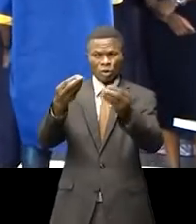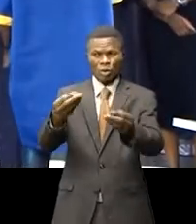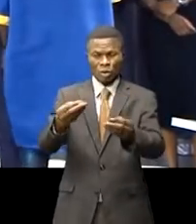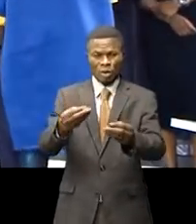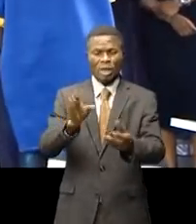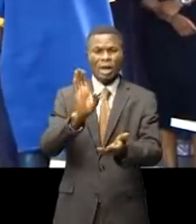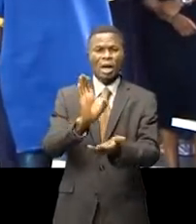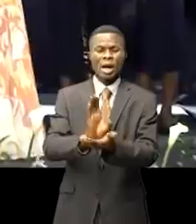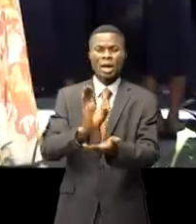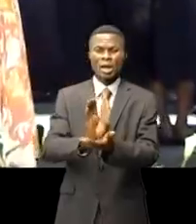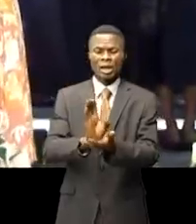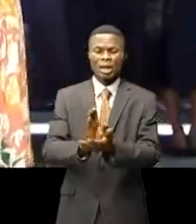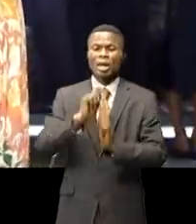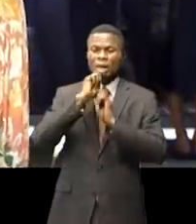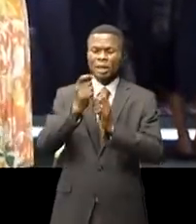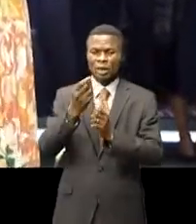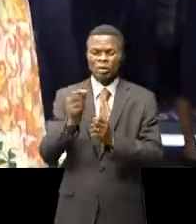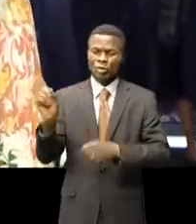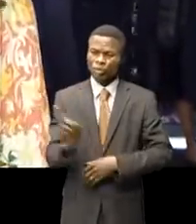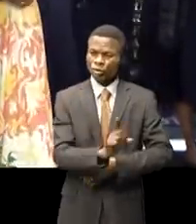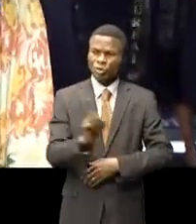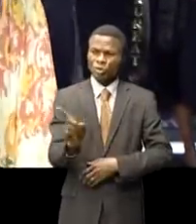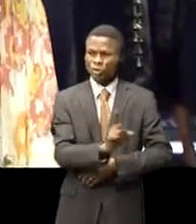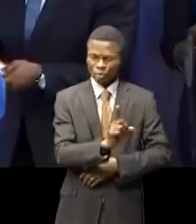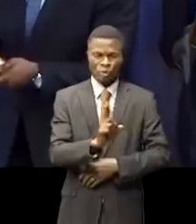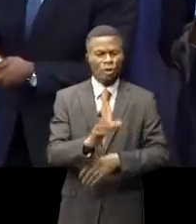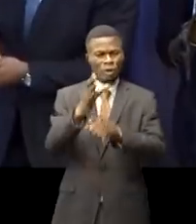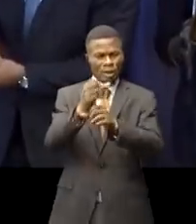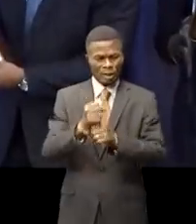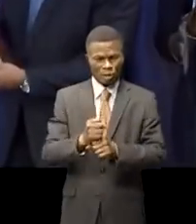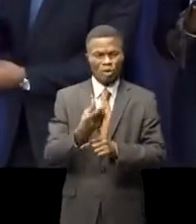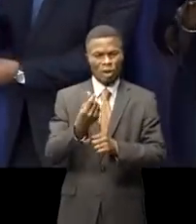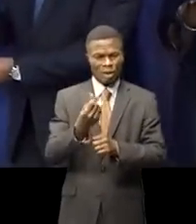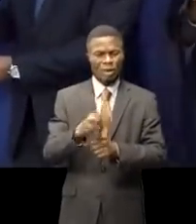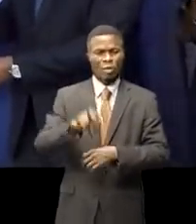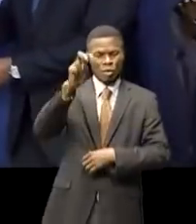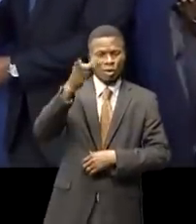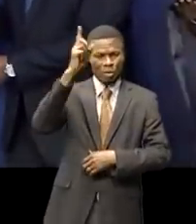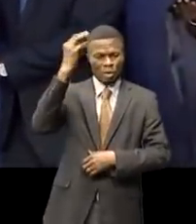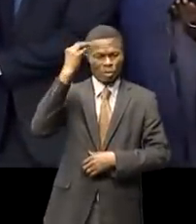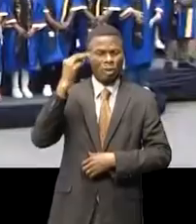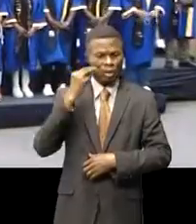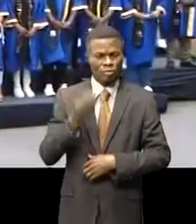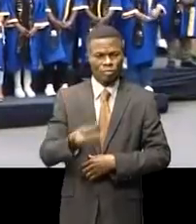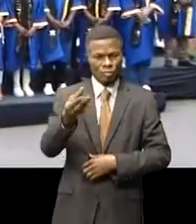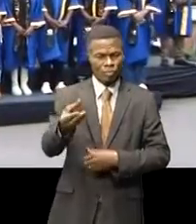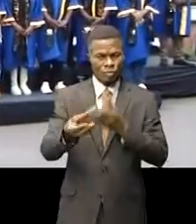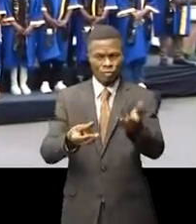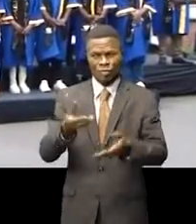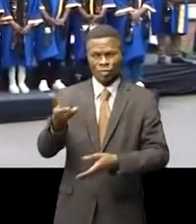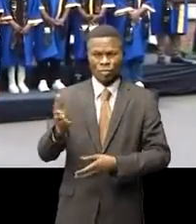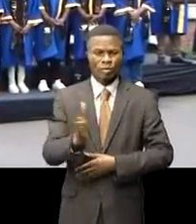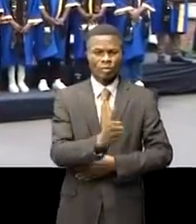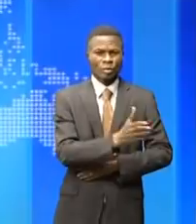aux lauréats effectué un tour à tour par le président de la république et le premier ministre sama locaux d